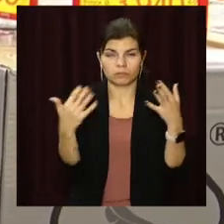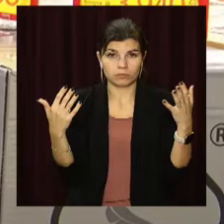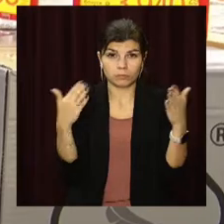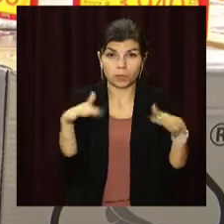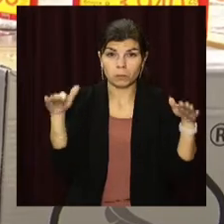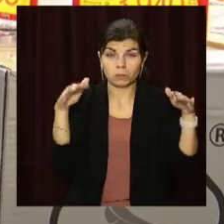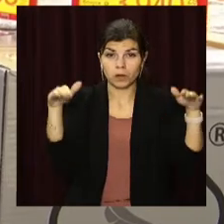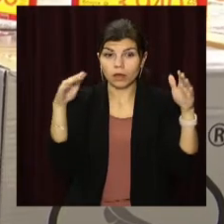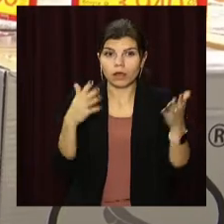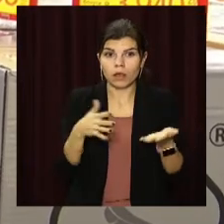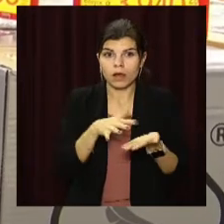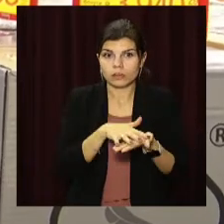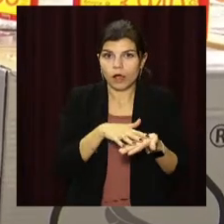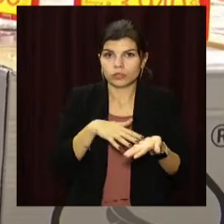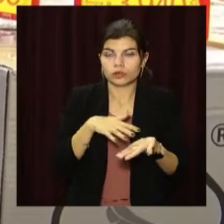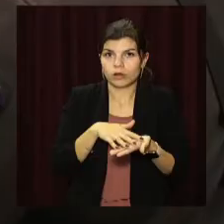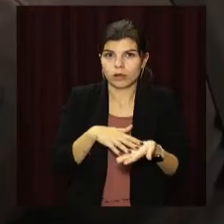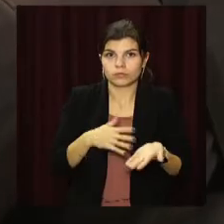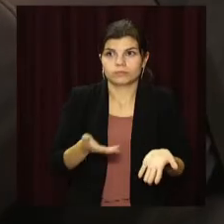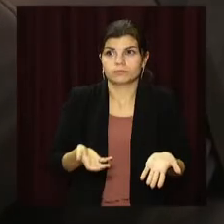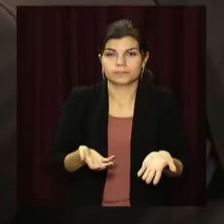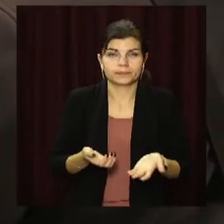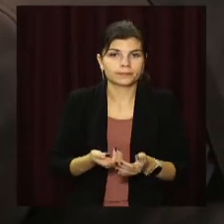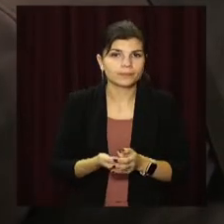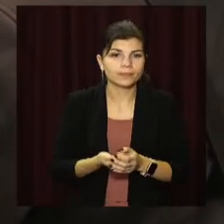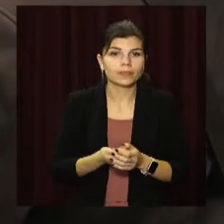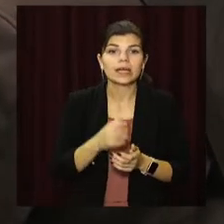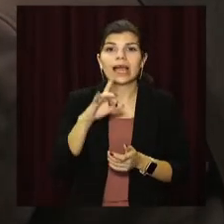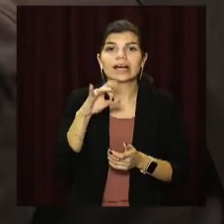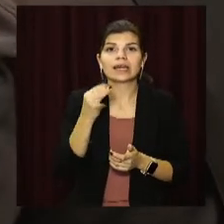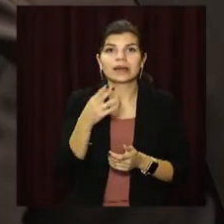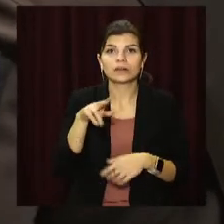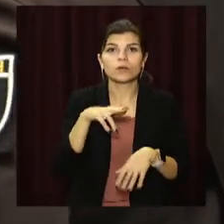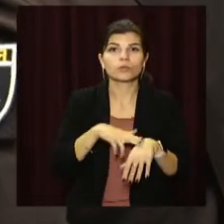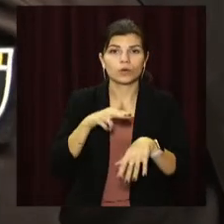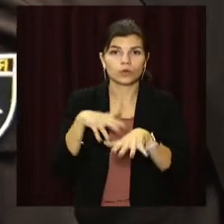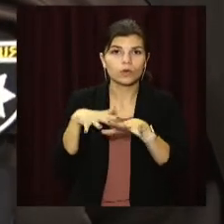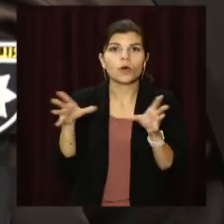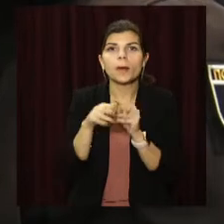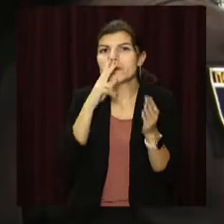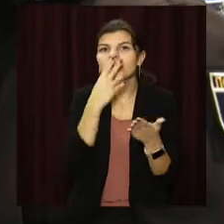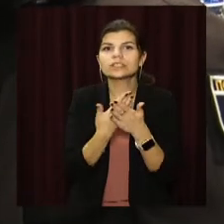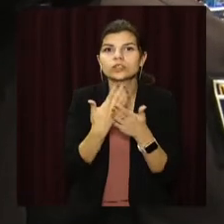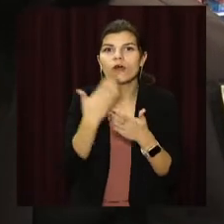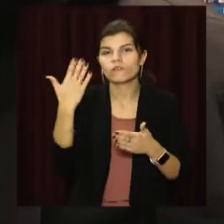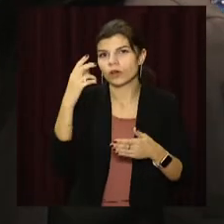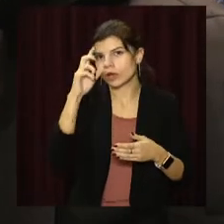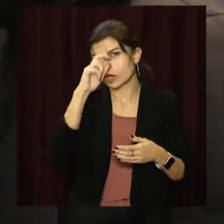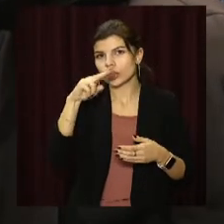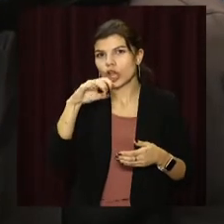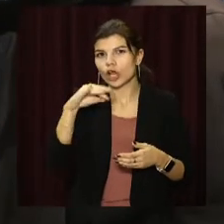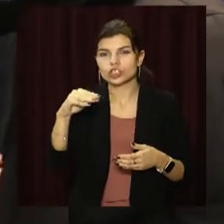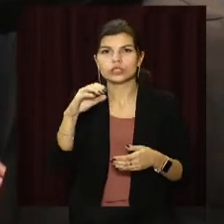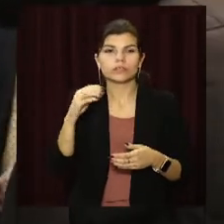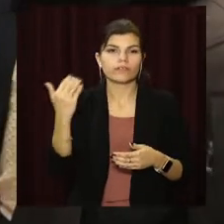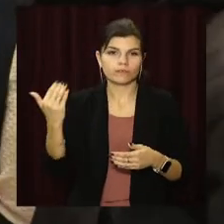ж розумієте, що далі драться ніхто ж не буде. Зазвичай рейди проводять поліціянти разом з представниками Держпродспоживслужби